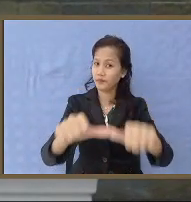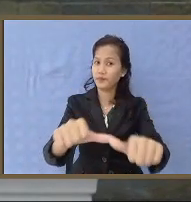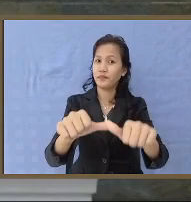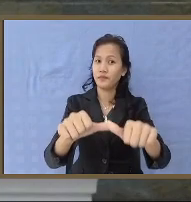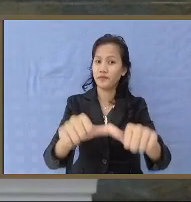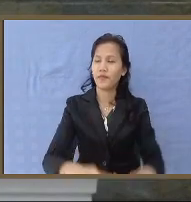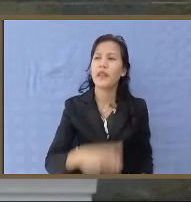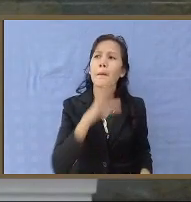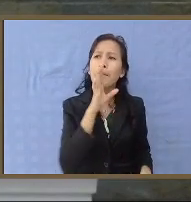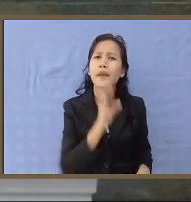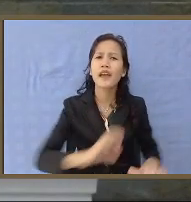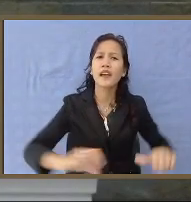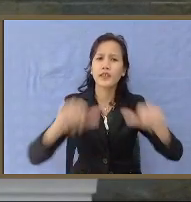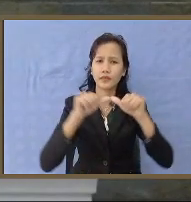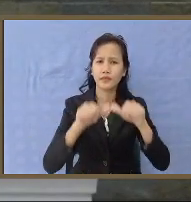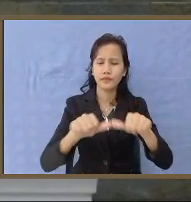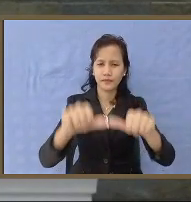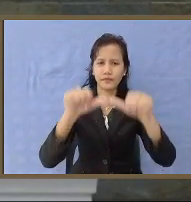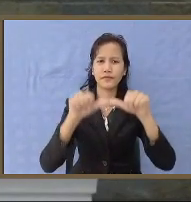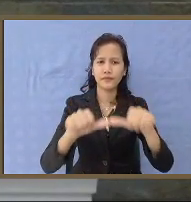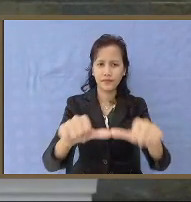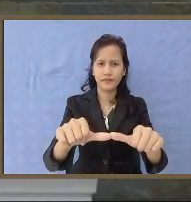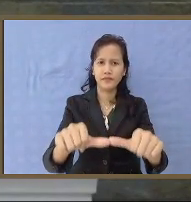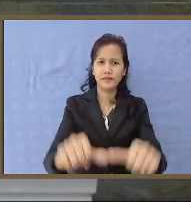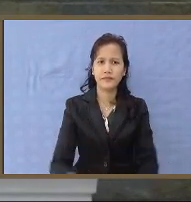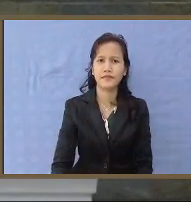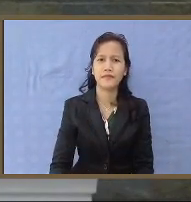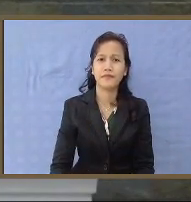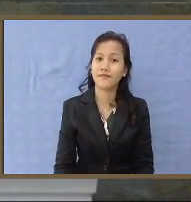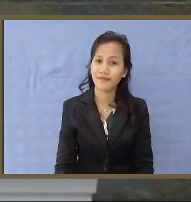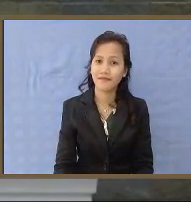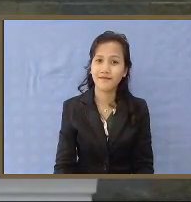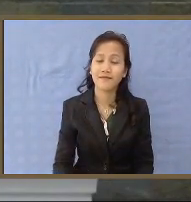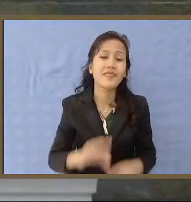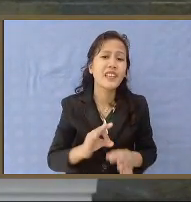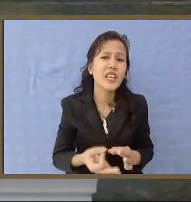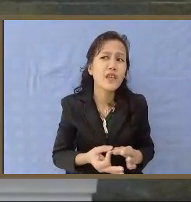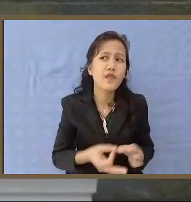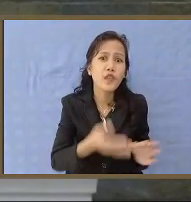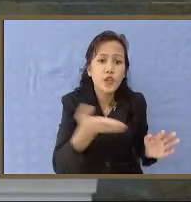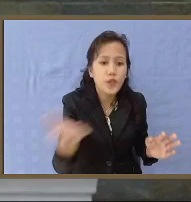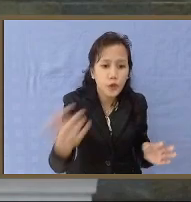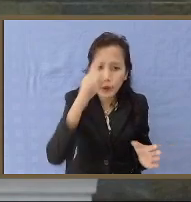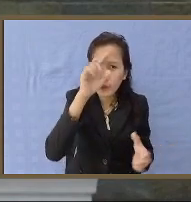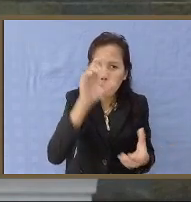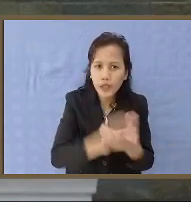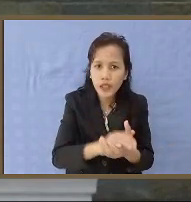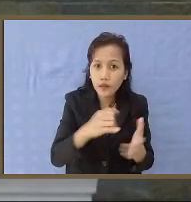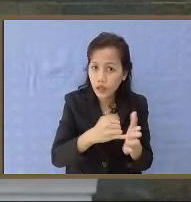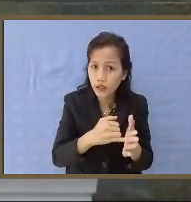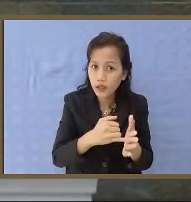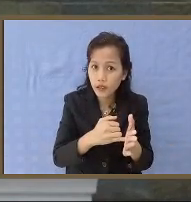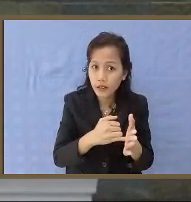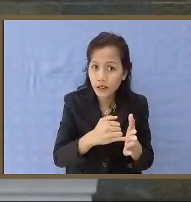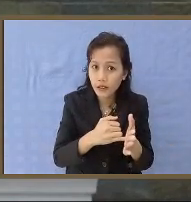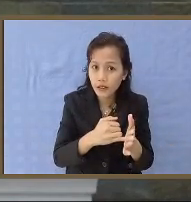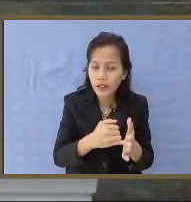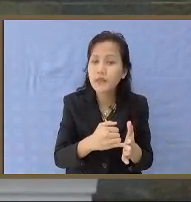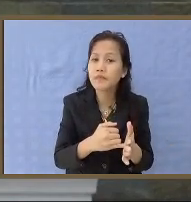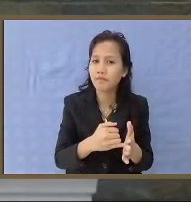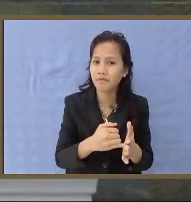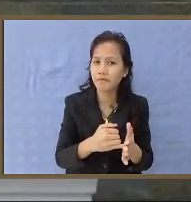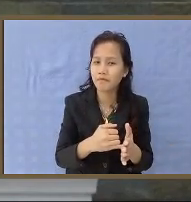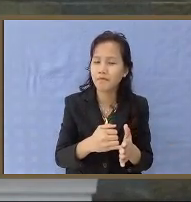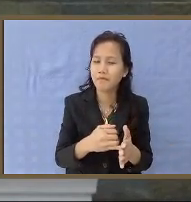Be consistent. Maging consistent tayo. If you believe it, kapatid, then do